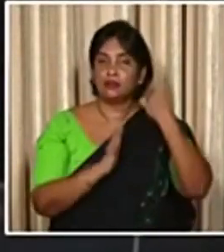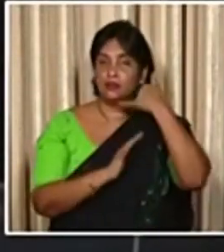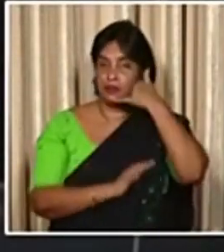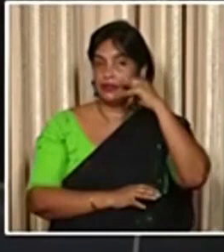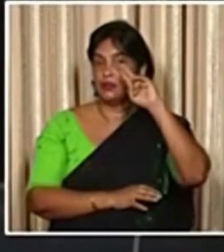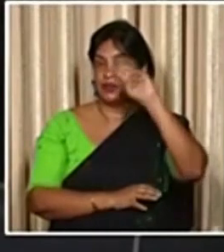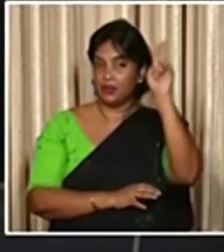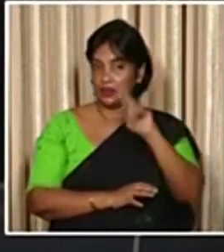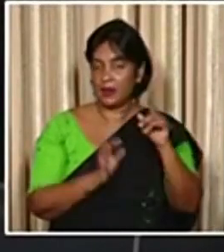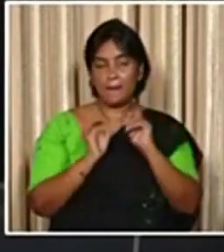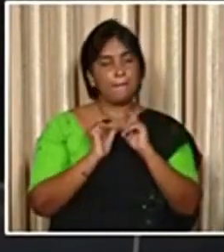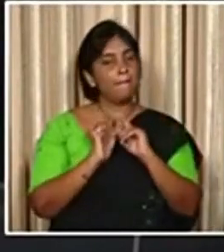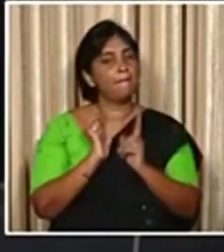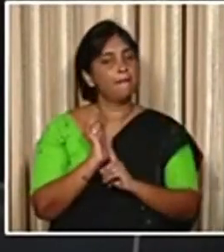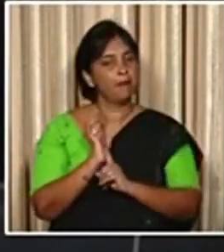සංදේශ සංශෝධන